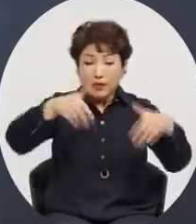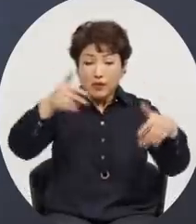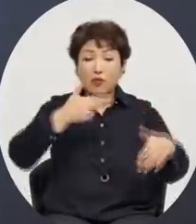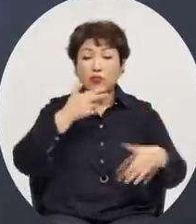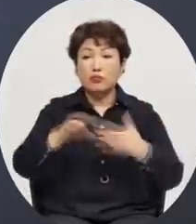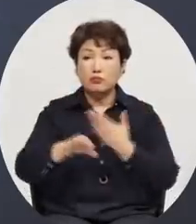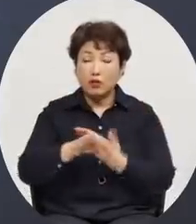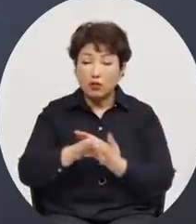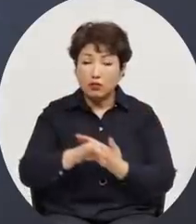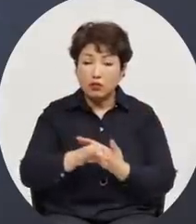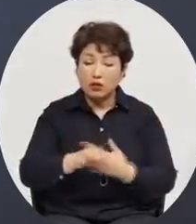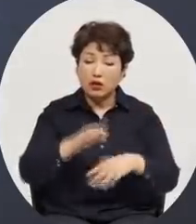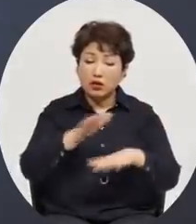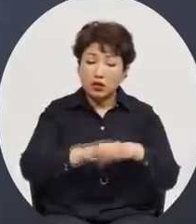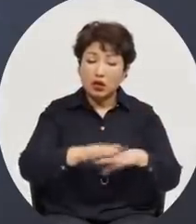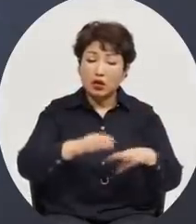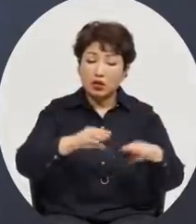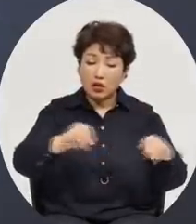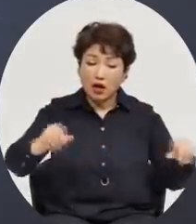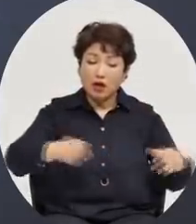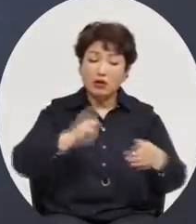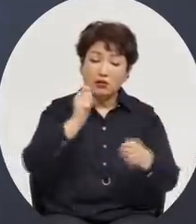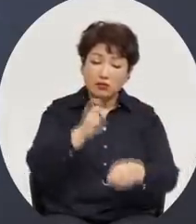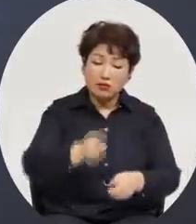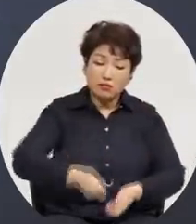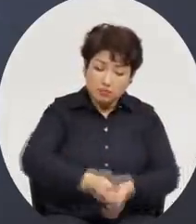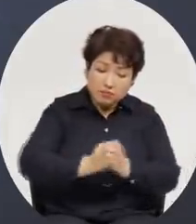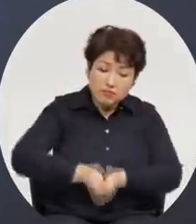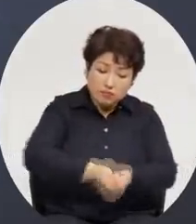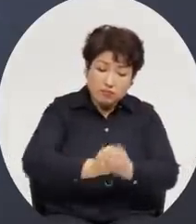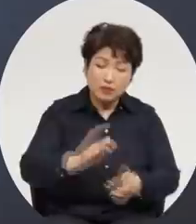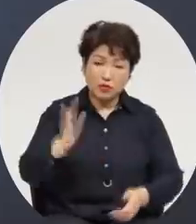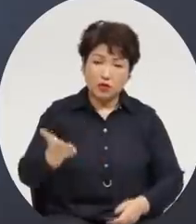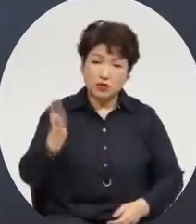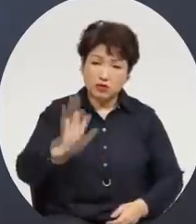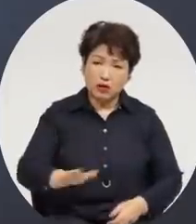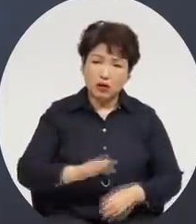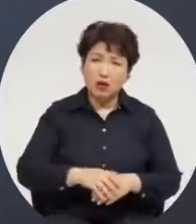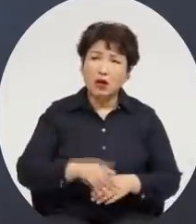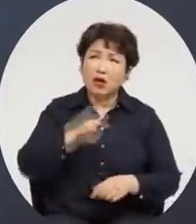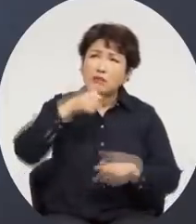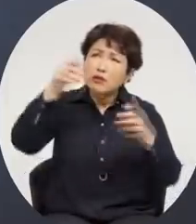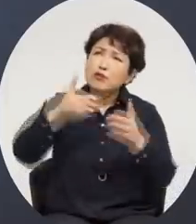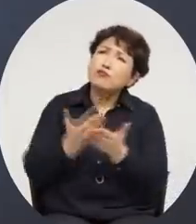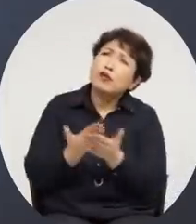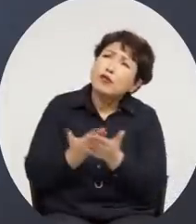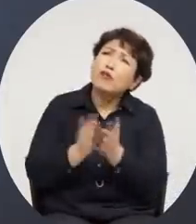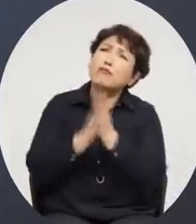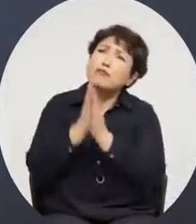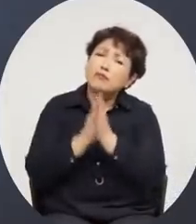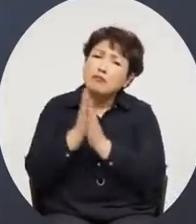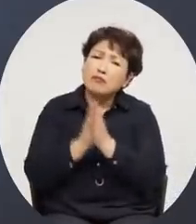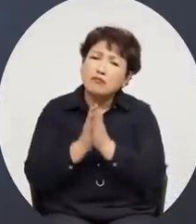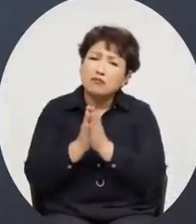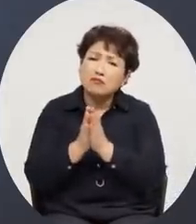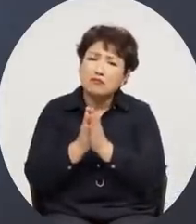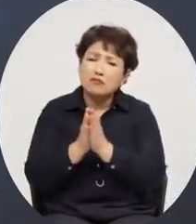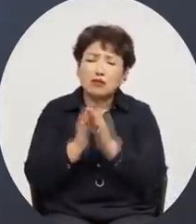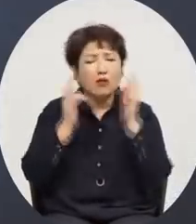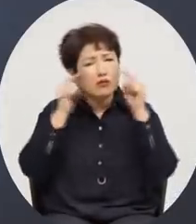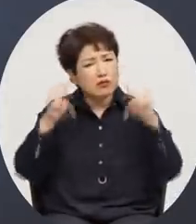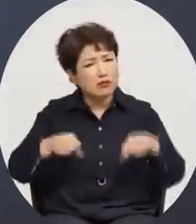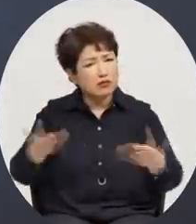안 오면 지하수를 팔든지 하면 되는데 하늘 쳐다보고 비 오게 해달라는 소리하고 똑같다 이 얘기.